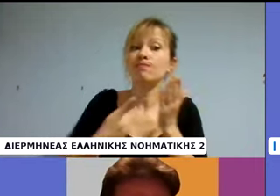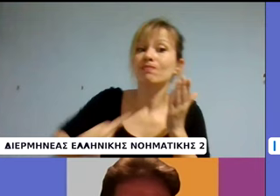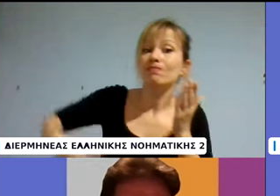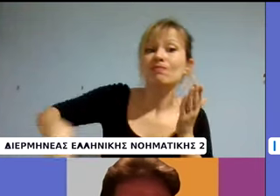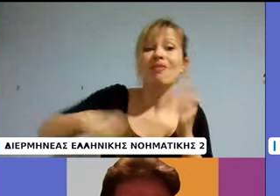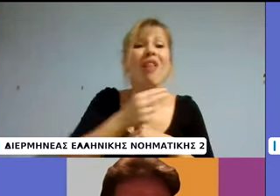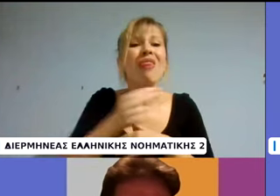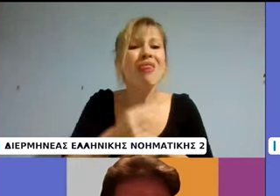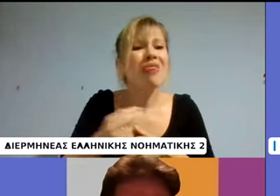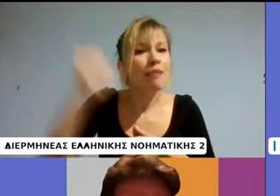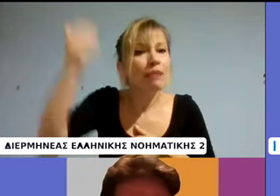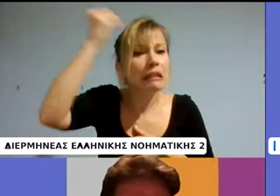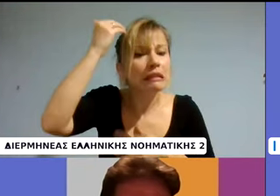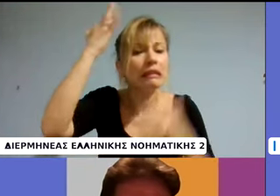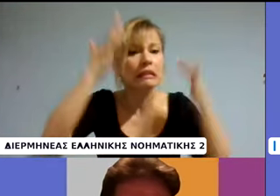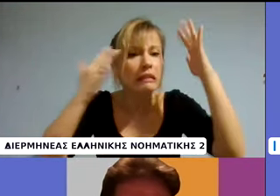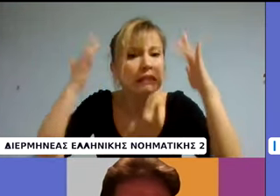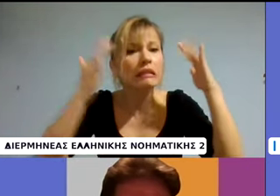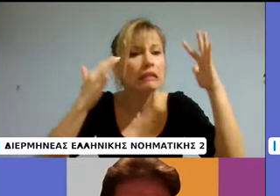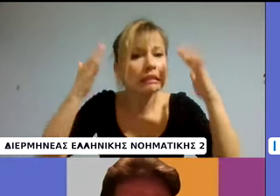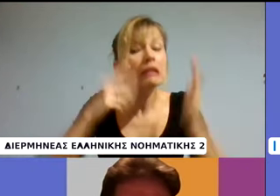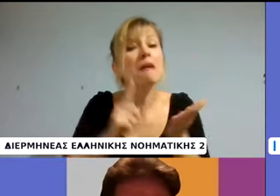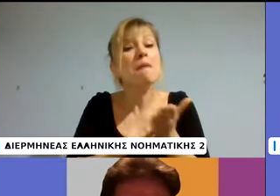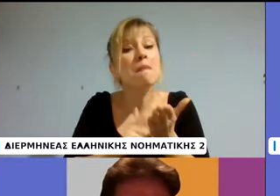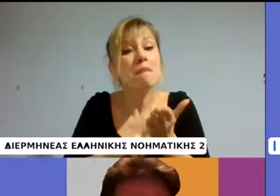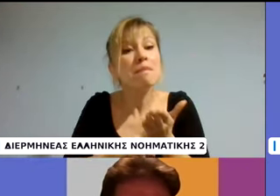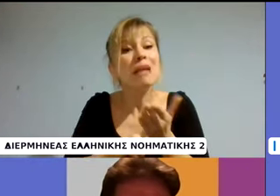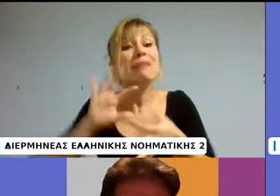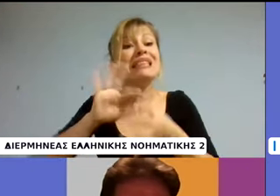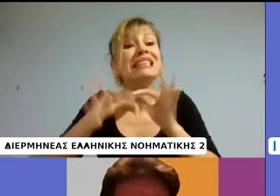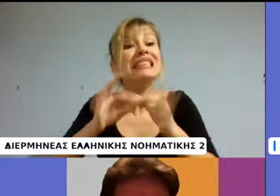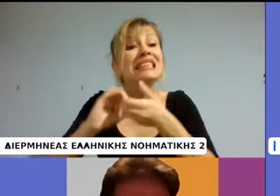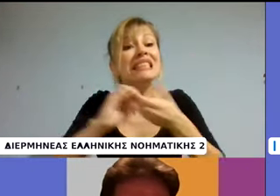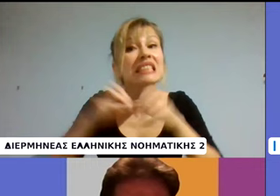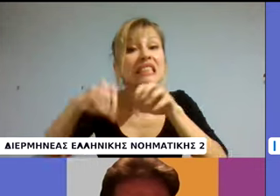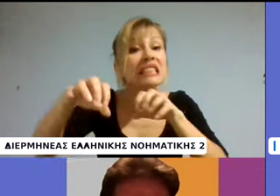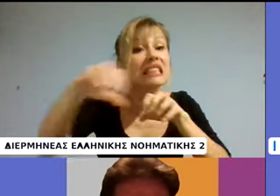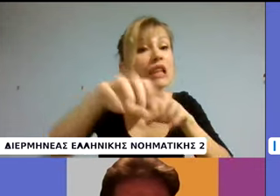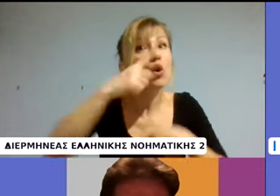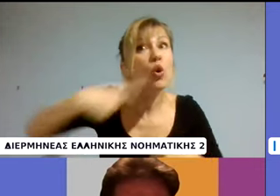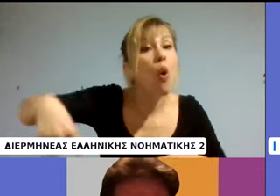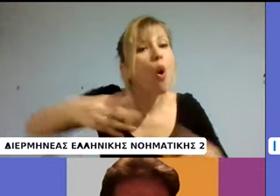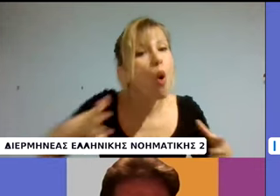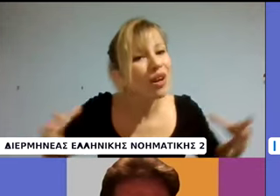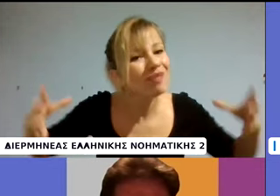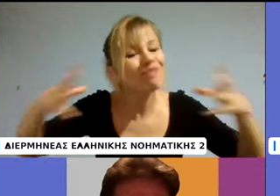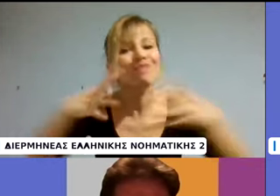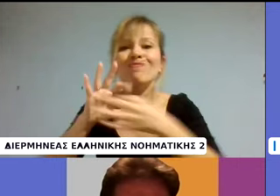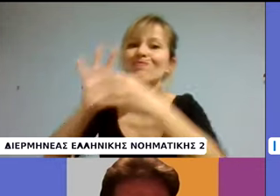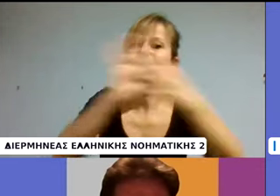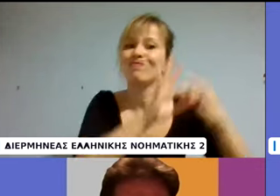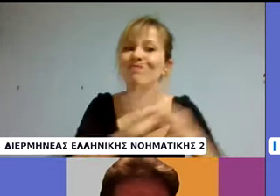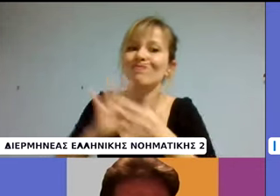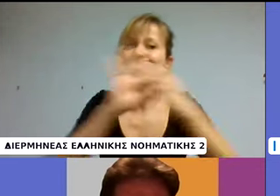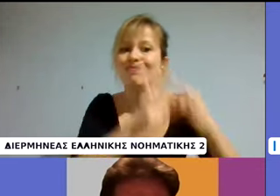όλες, να μπορούσαν να συμπράξουν όλοι οι σύλλογοι. Τουλάχιστον αυτό θα έδινε μια ιδιαίτερη βαρύτητα